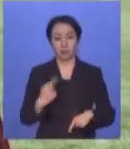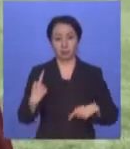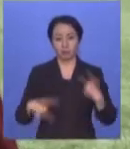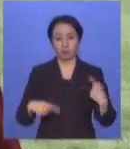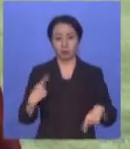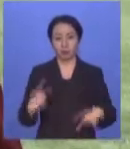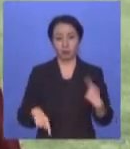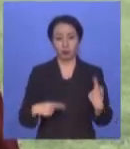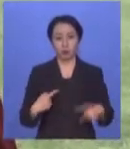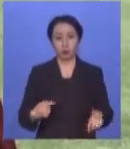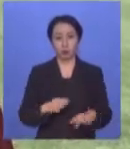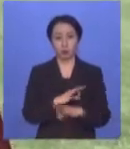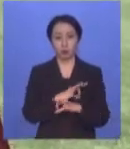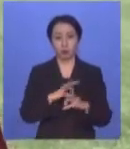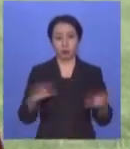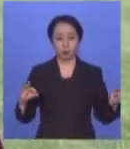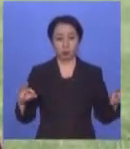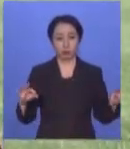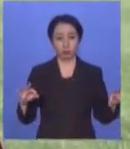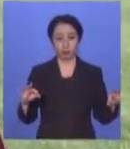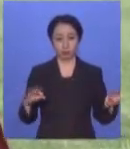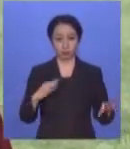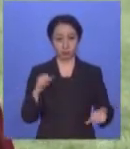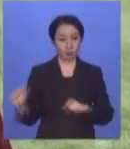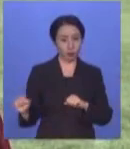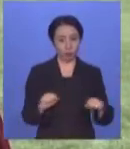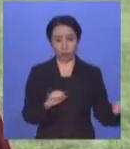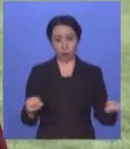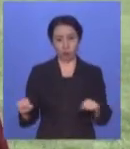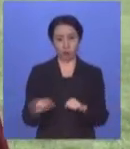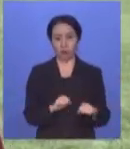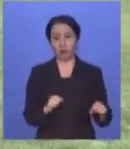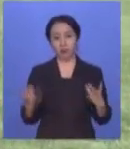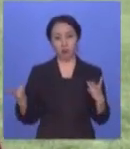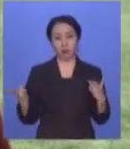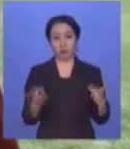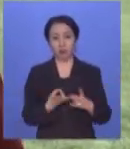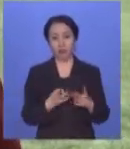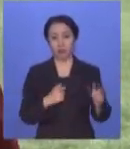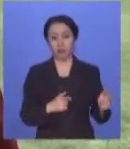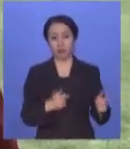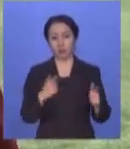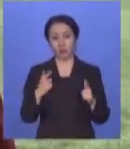футболда өте жақсы жүгіру керек, допты тебуге керек.